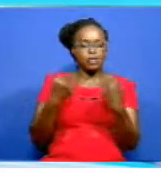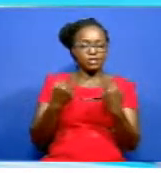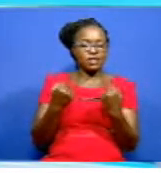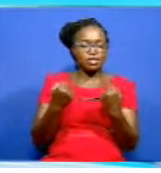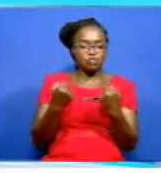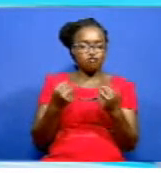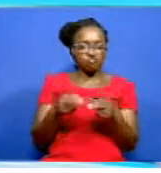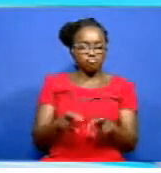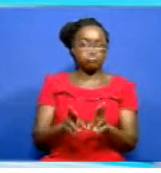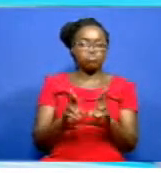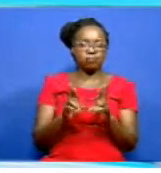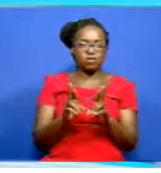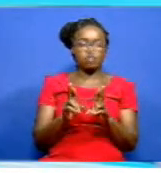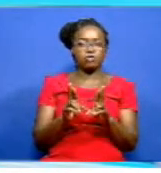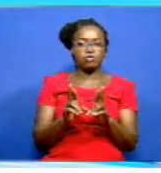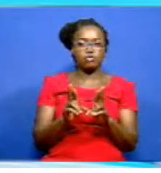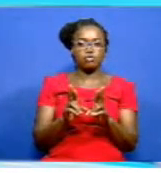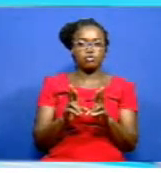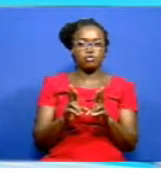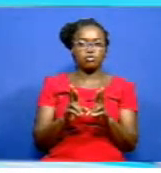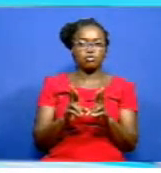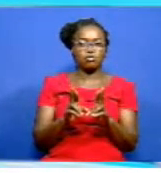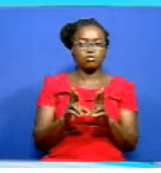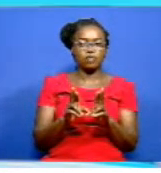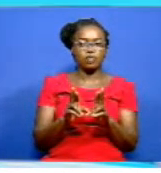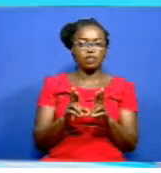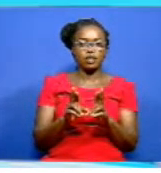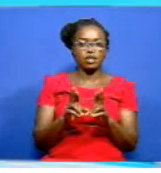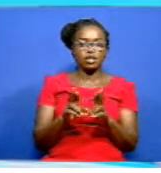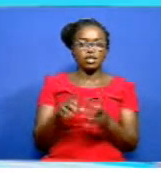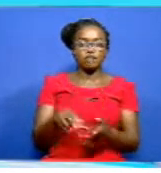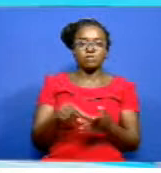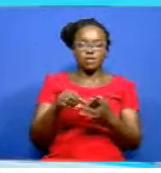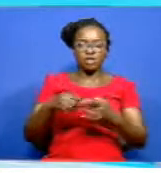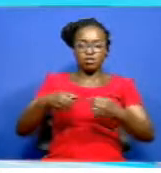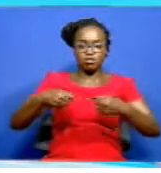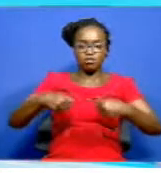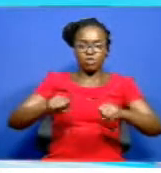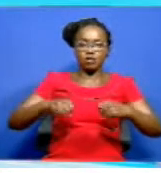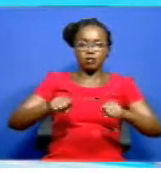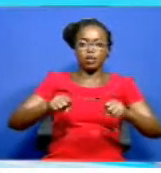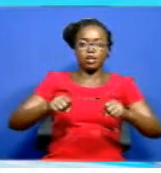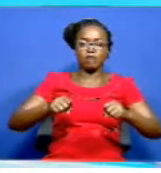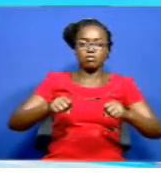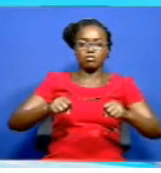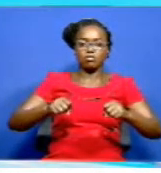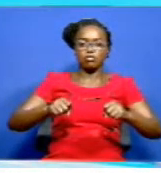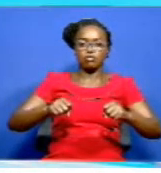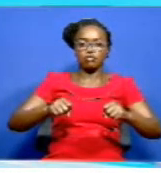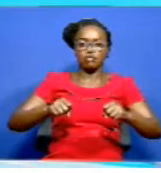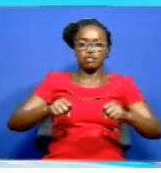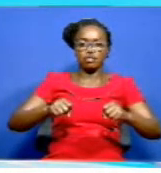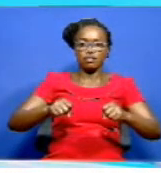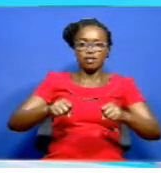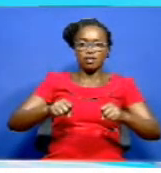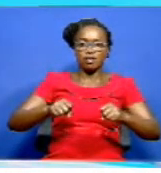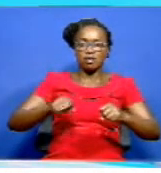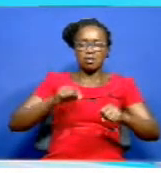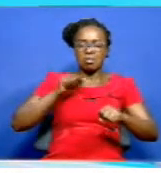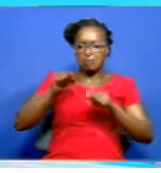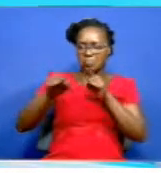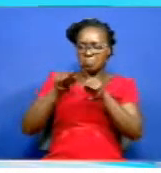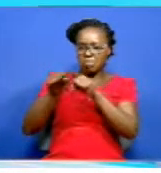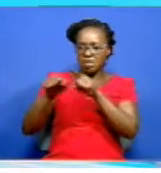kuhusiana na masuala ya barabarani, hususan waendeshaji pikipiki ambao wanalaumiwa sana kwa ongezeko la vifo vya ajali